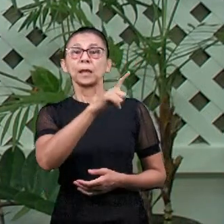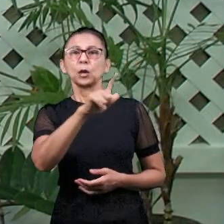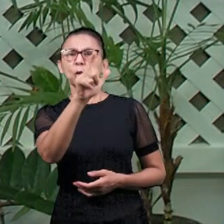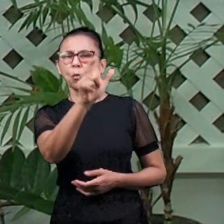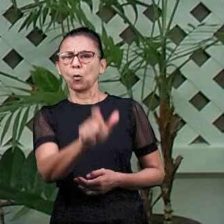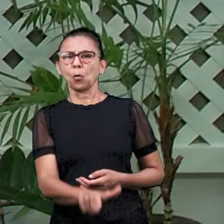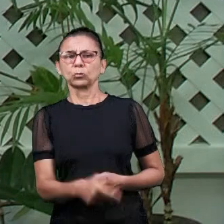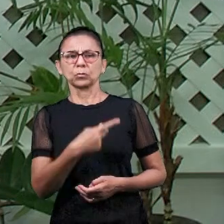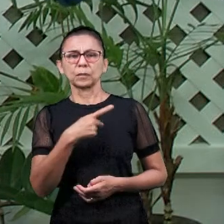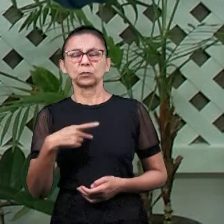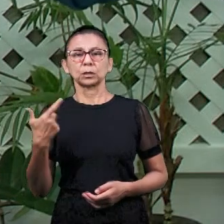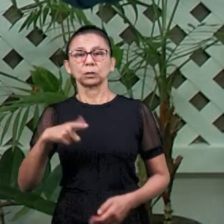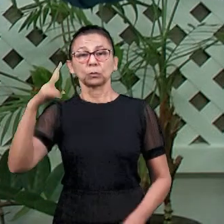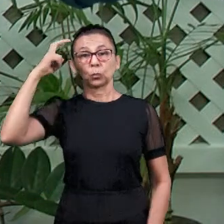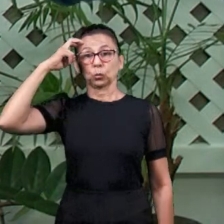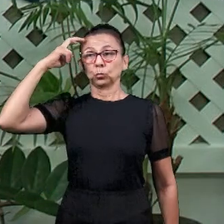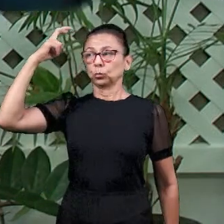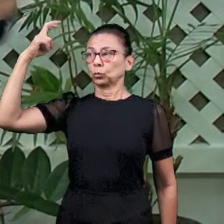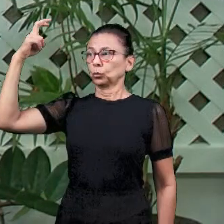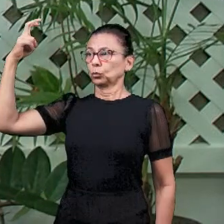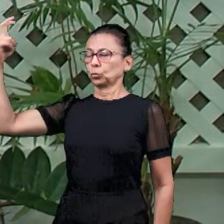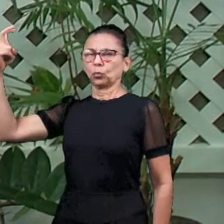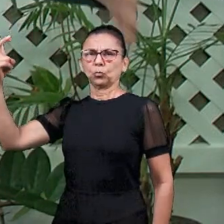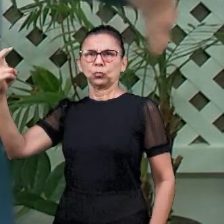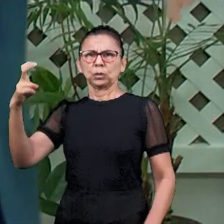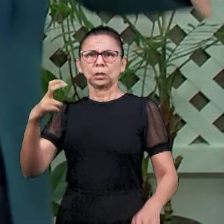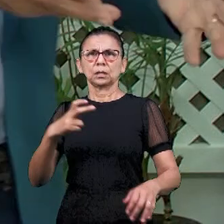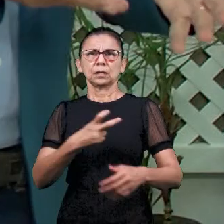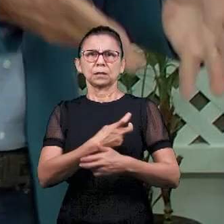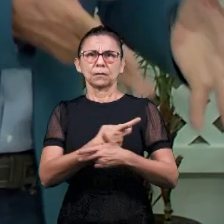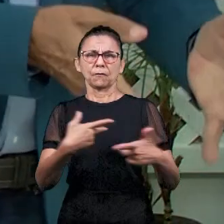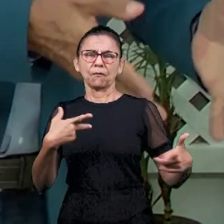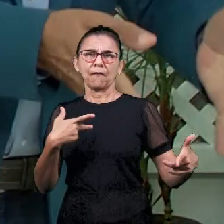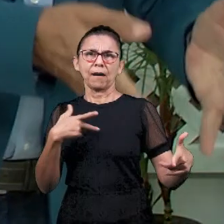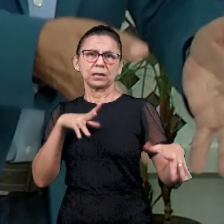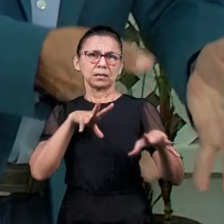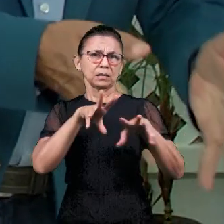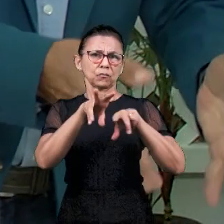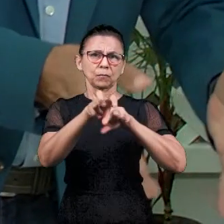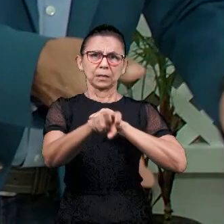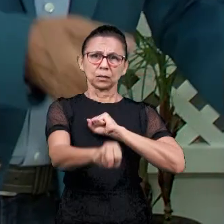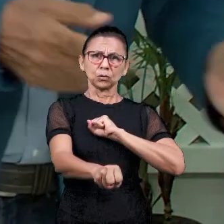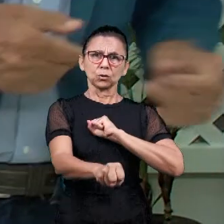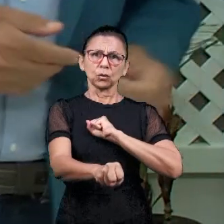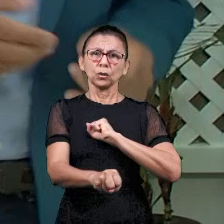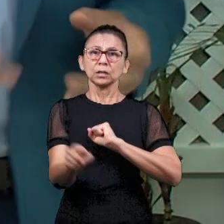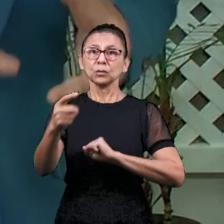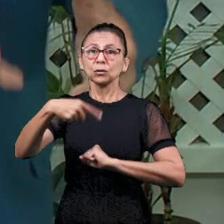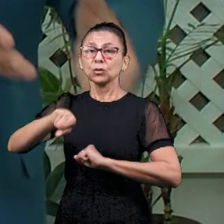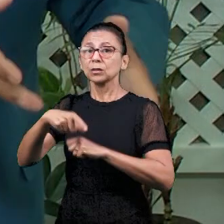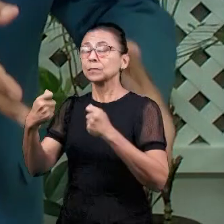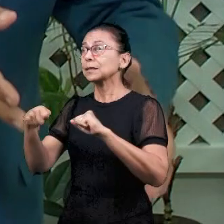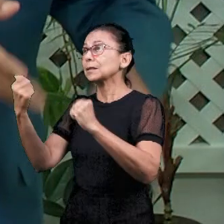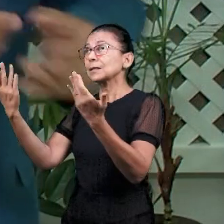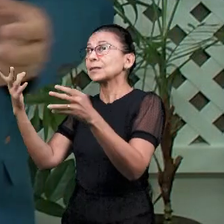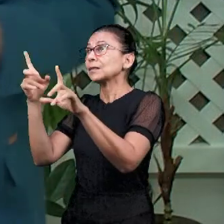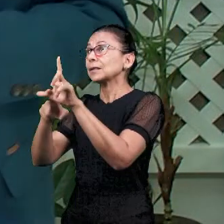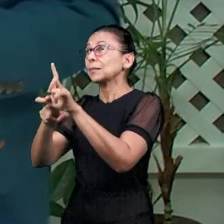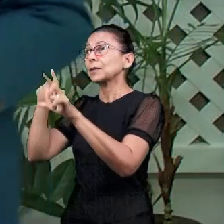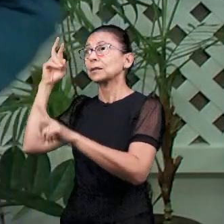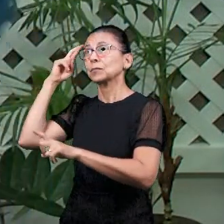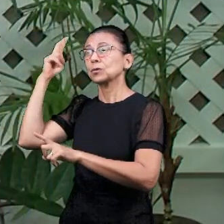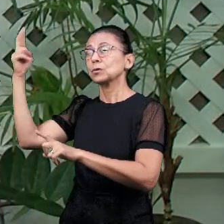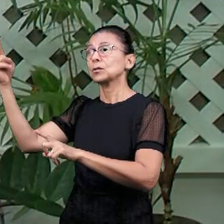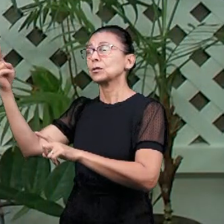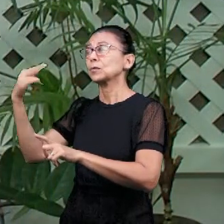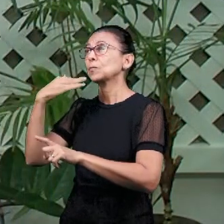théologique. Donc, il doit vivre au pied du Seigneur pour que le Seigneur puisse donner la révélation. Où est le secret? À partir de cette semaine, vous